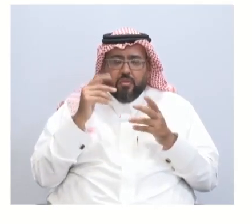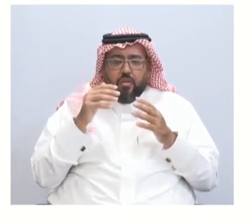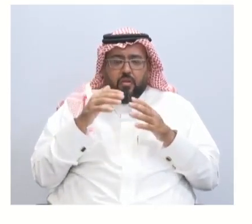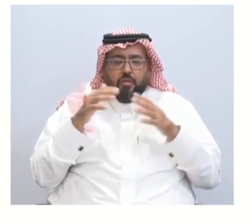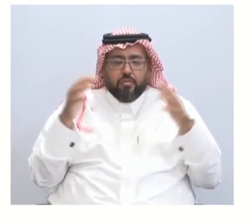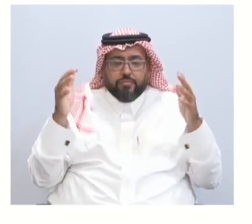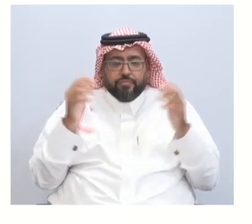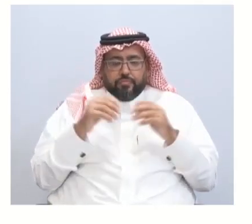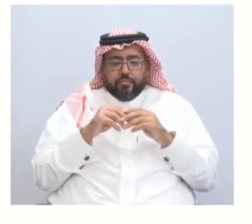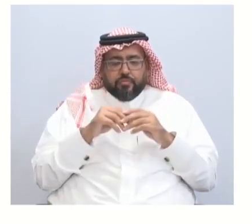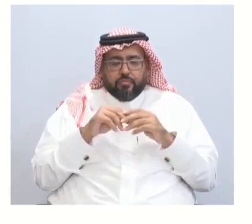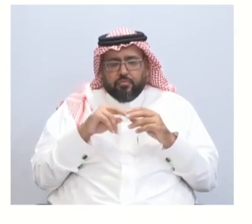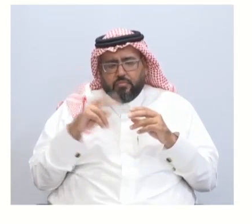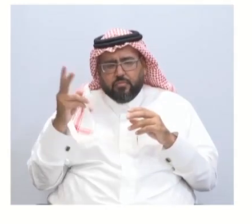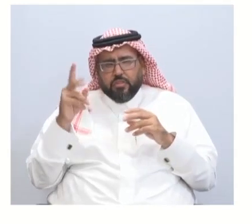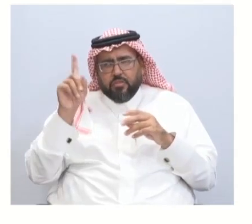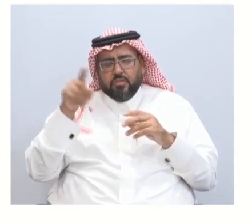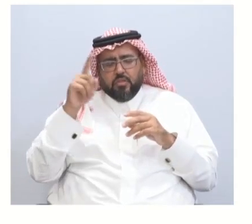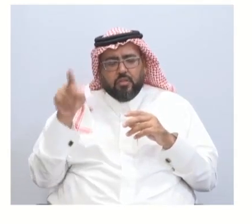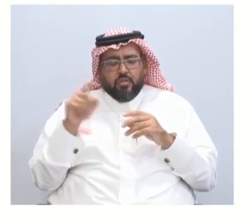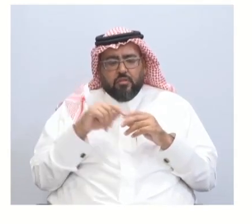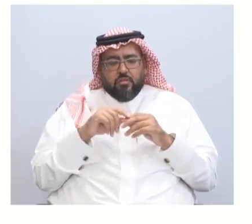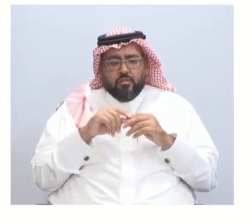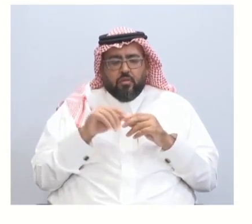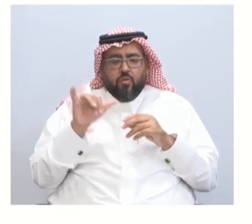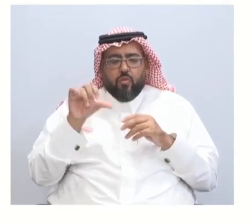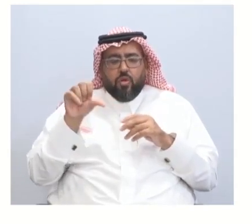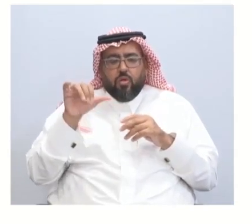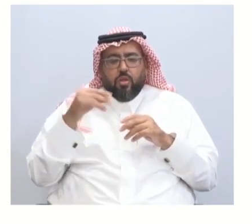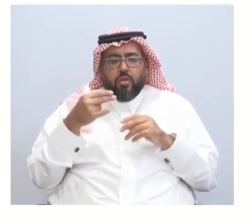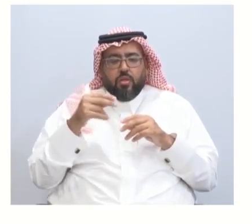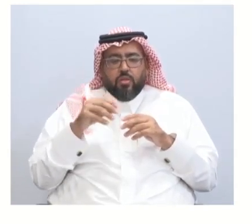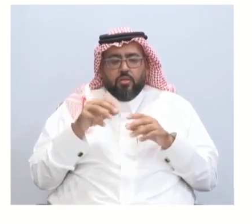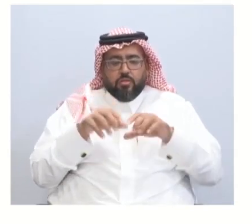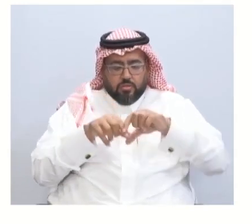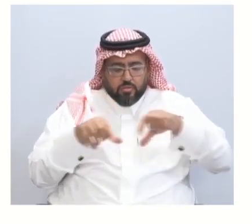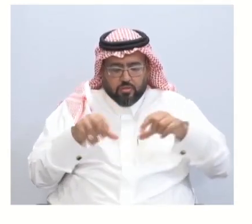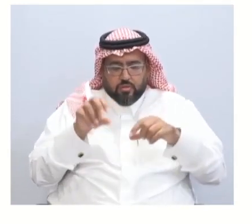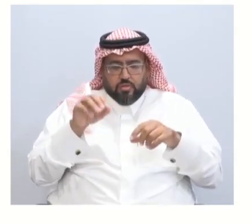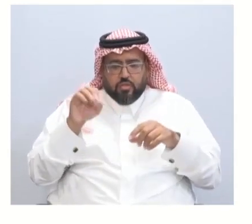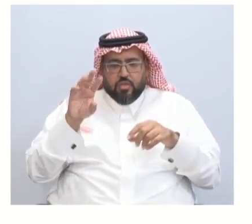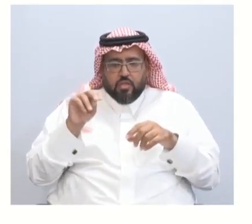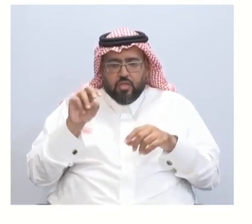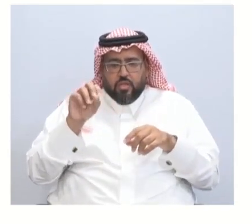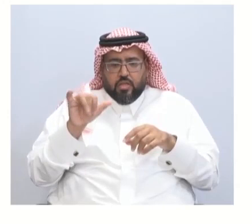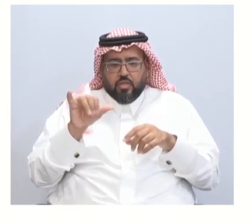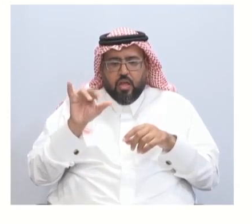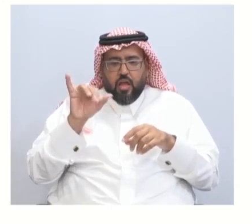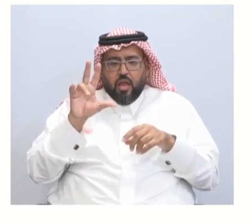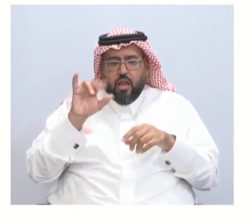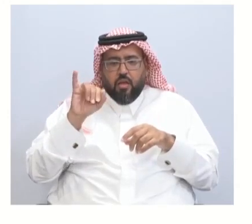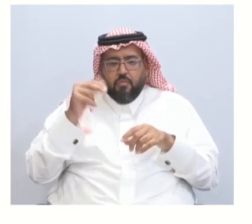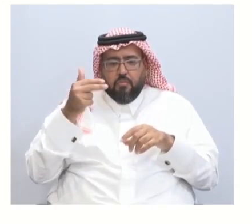واسع غير صحيحه ويعد جهاز قياس المغنا